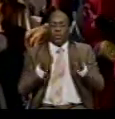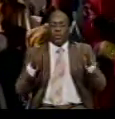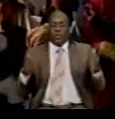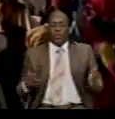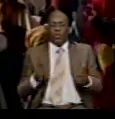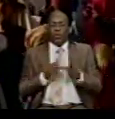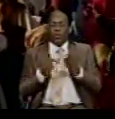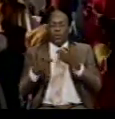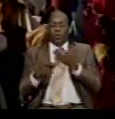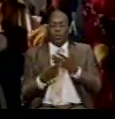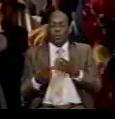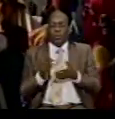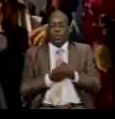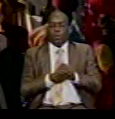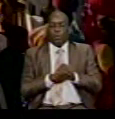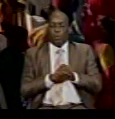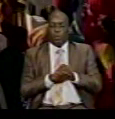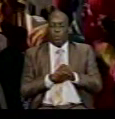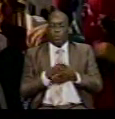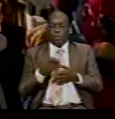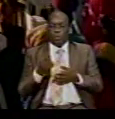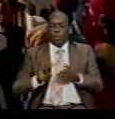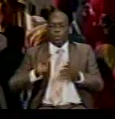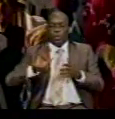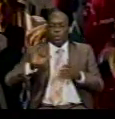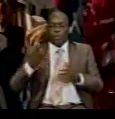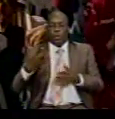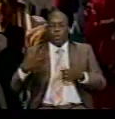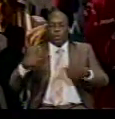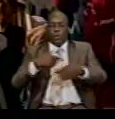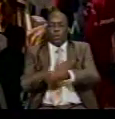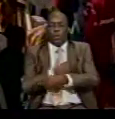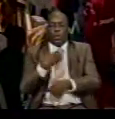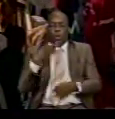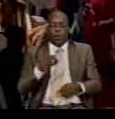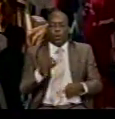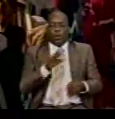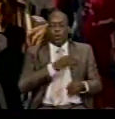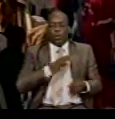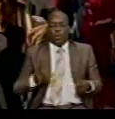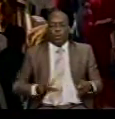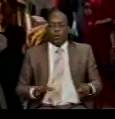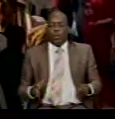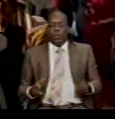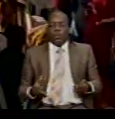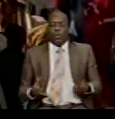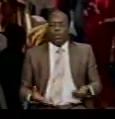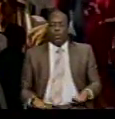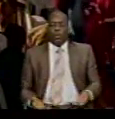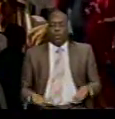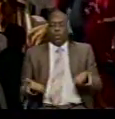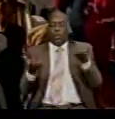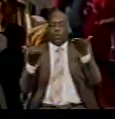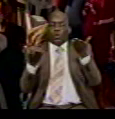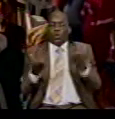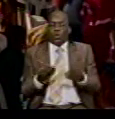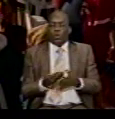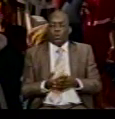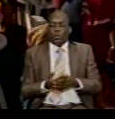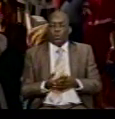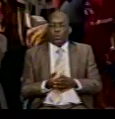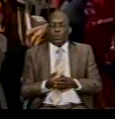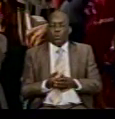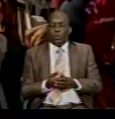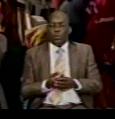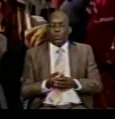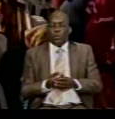ce grand programme. The third day of Christ's resurrection. Le troisième jour de la résurrection we de Christ. We